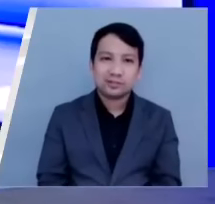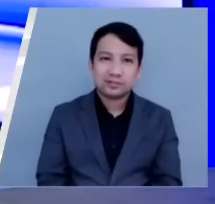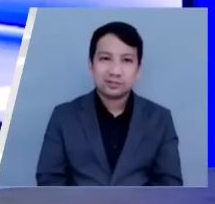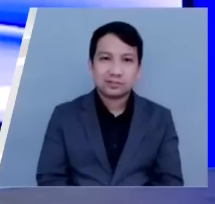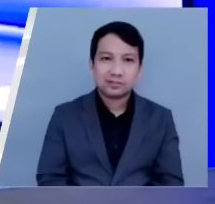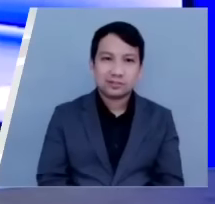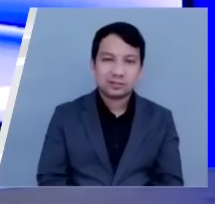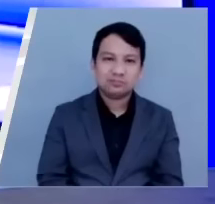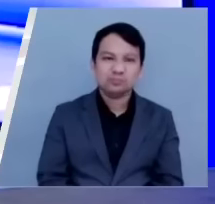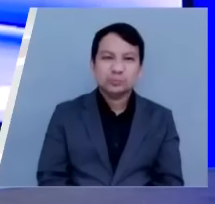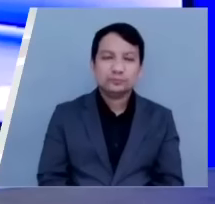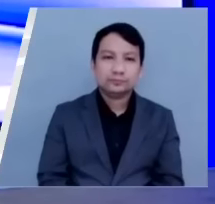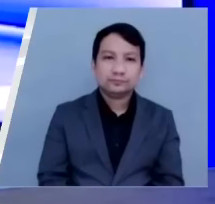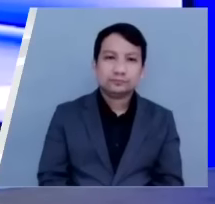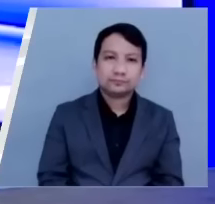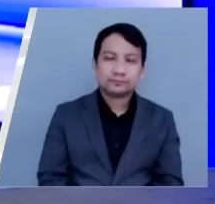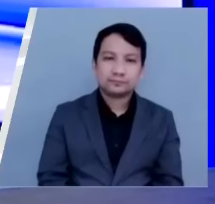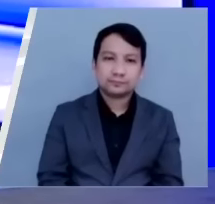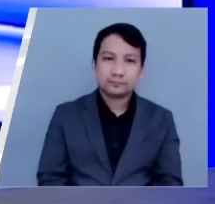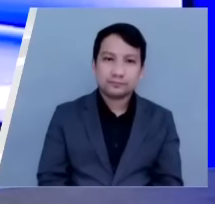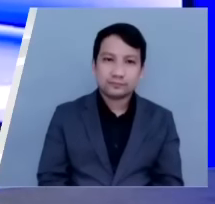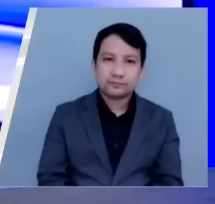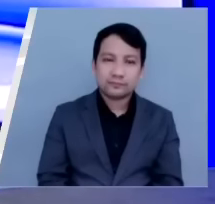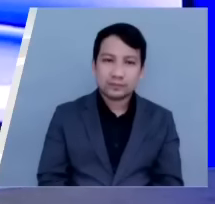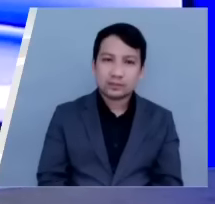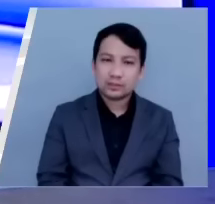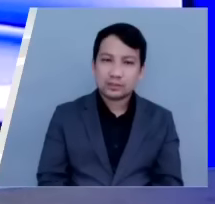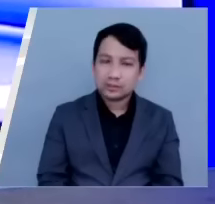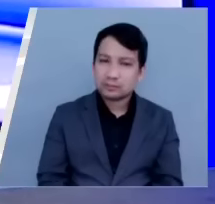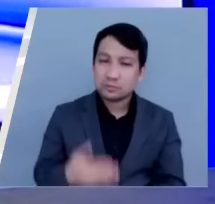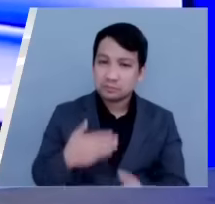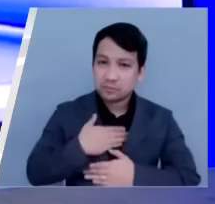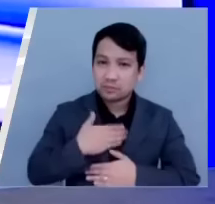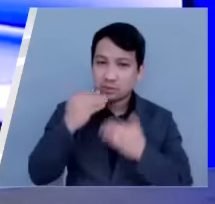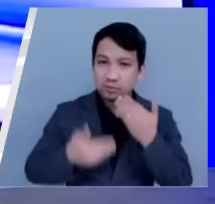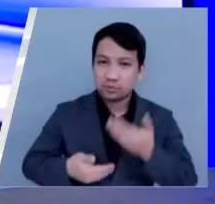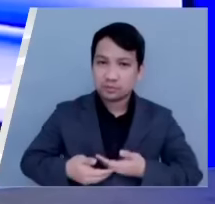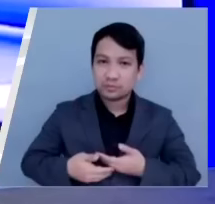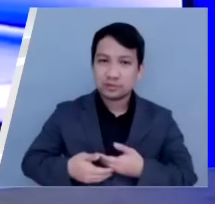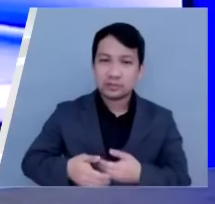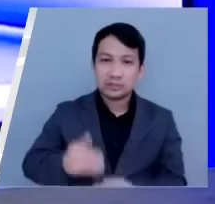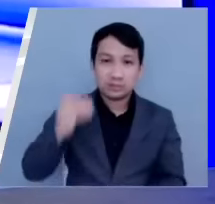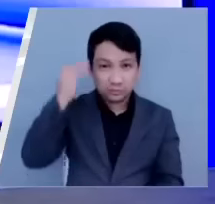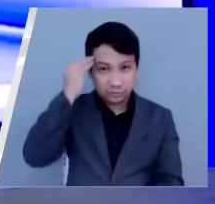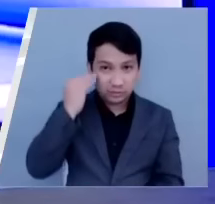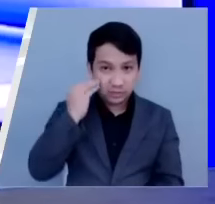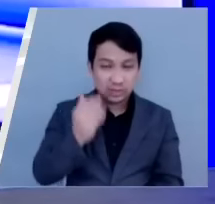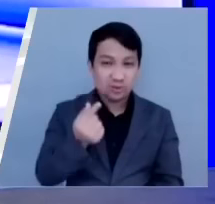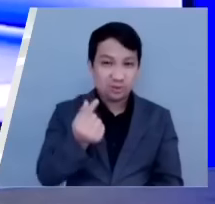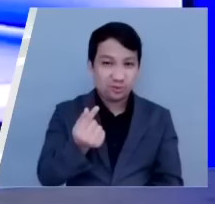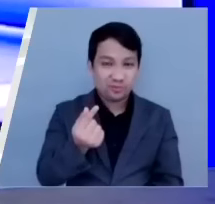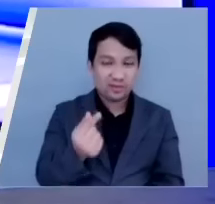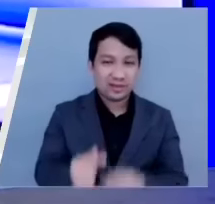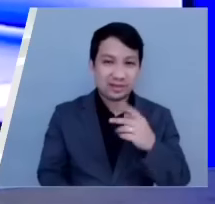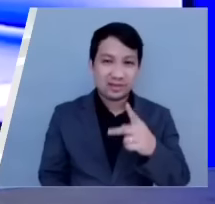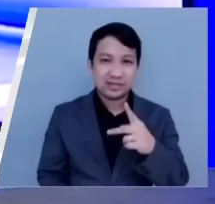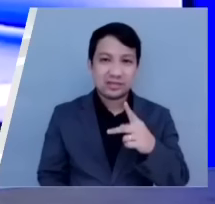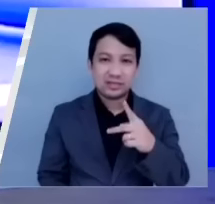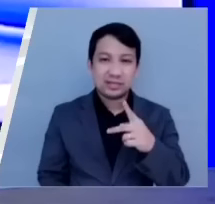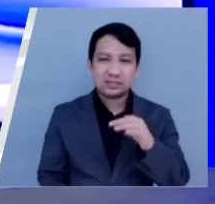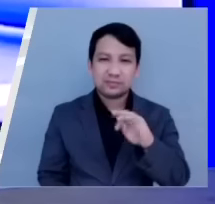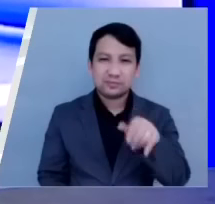The Sparkle family is getting bigger and bigger dahil masaya nilang win-welcome si South Korean star and opa, Kim Ji-soo. Ngayong he's